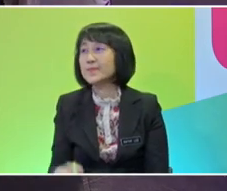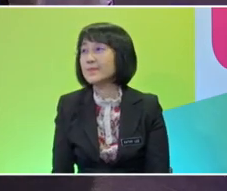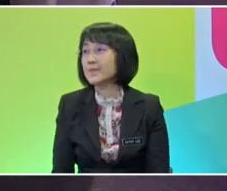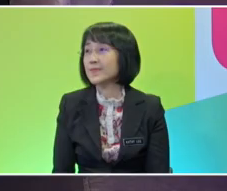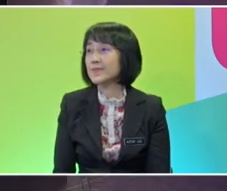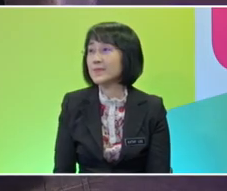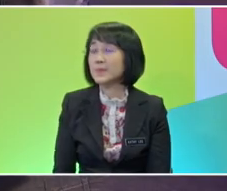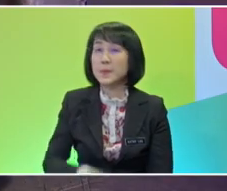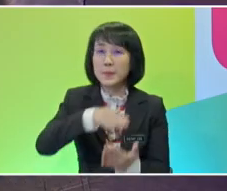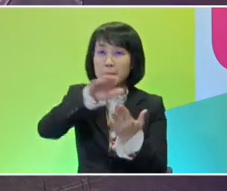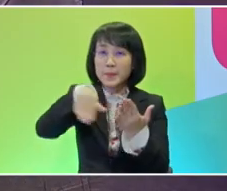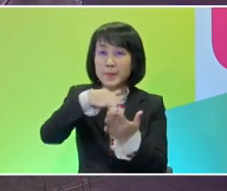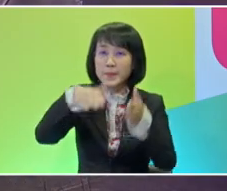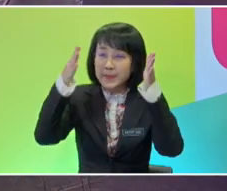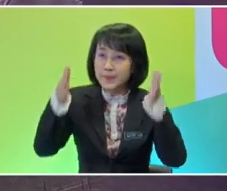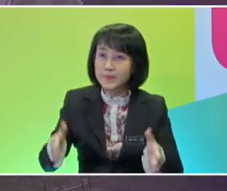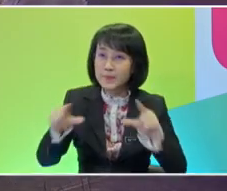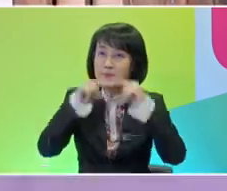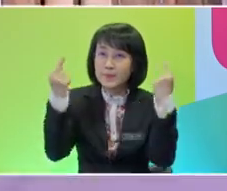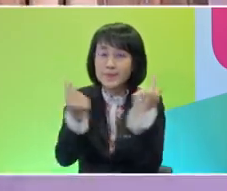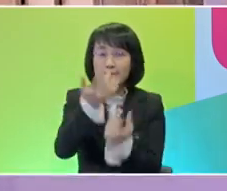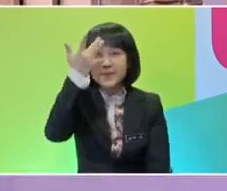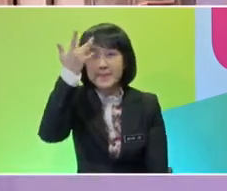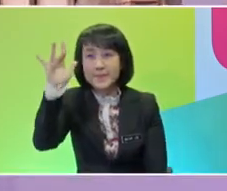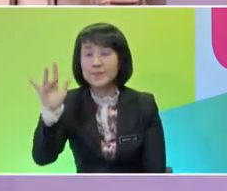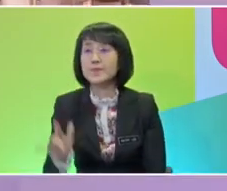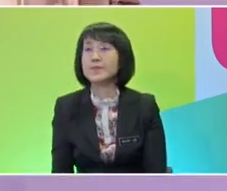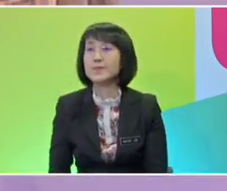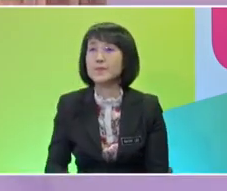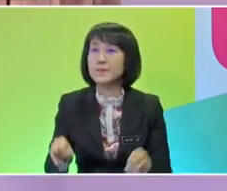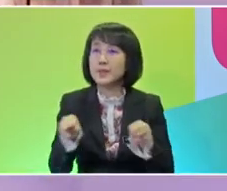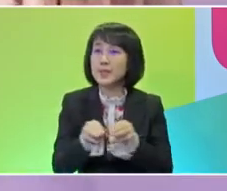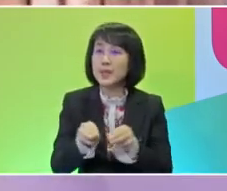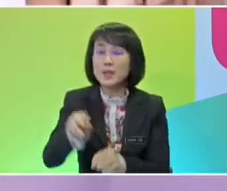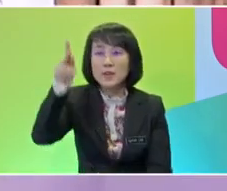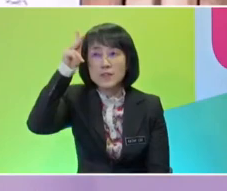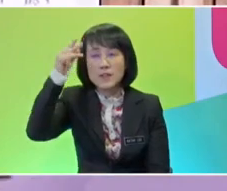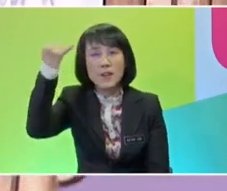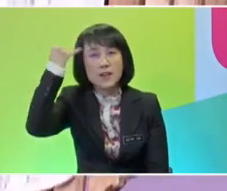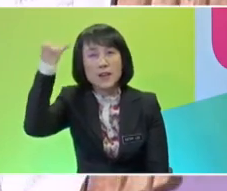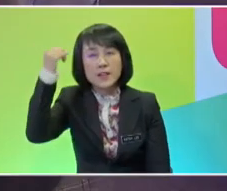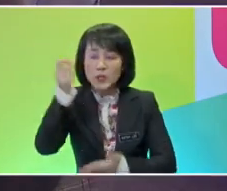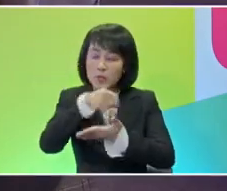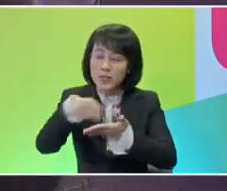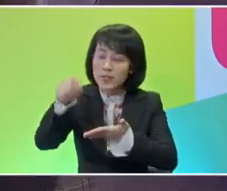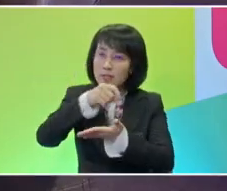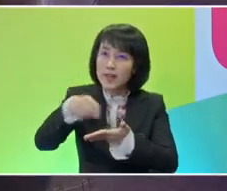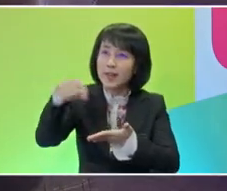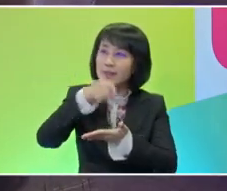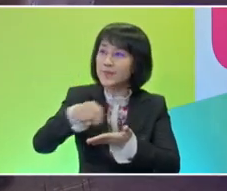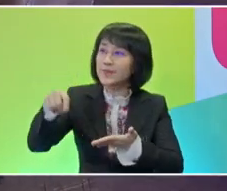ada golongan bijak Panda yang ada waktu itu baca confucius tadi dituliskan dia Zahir kan